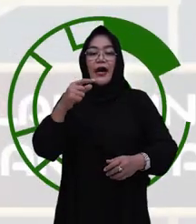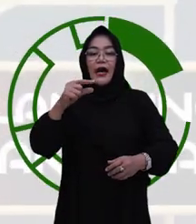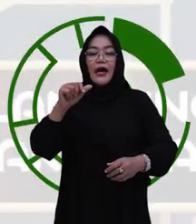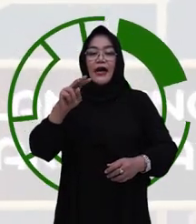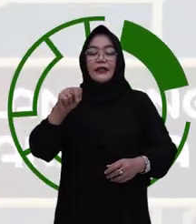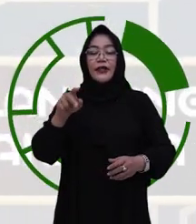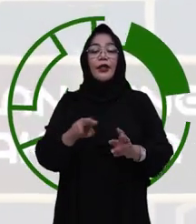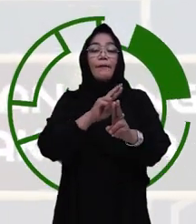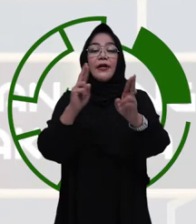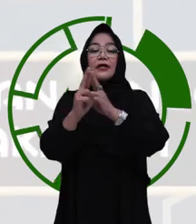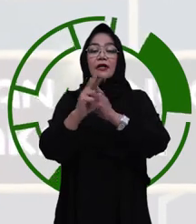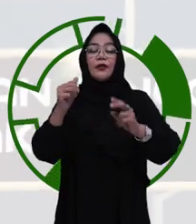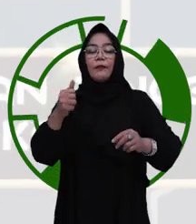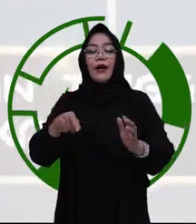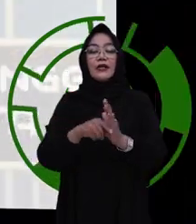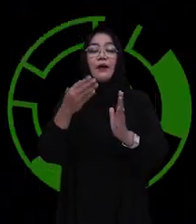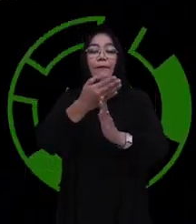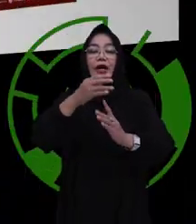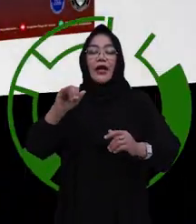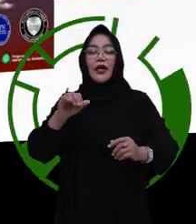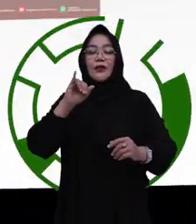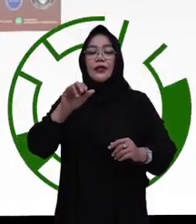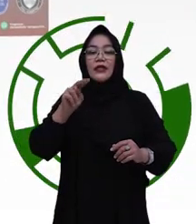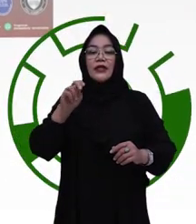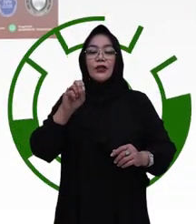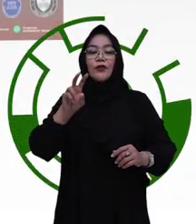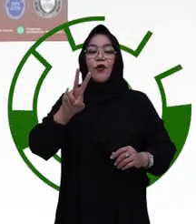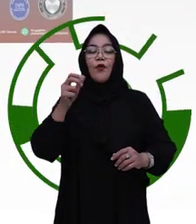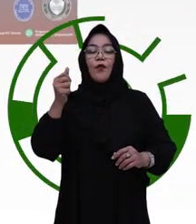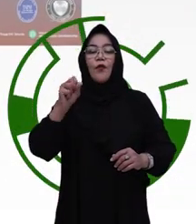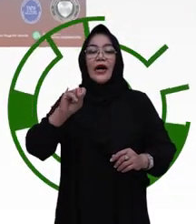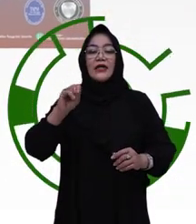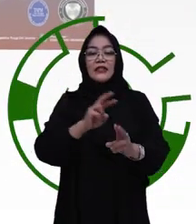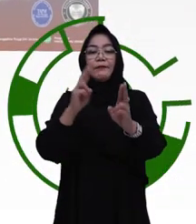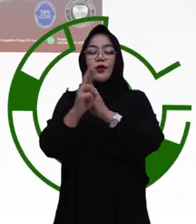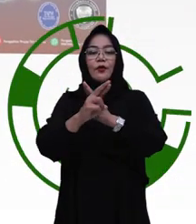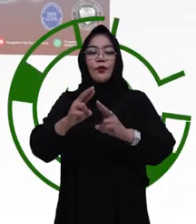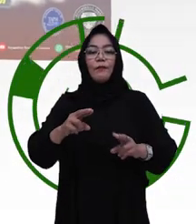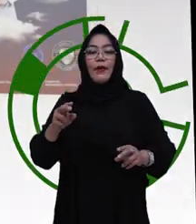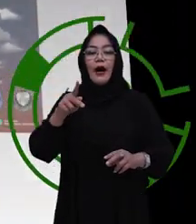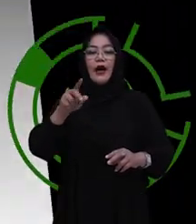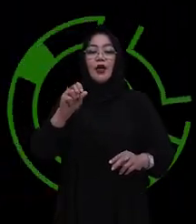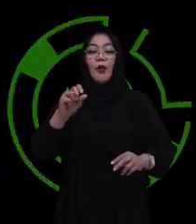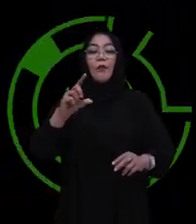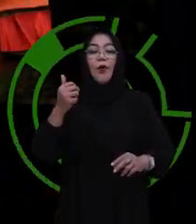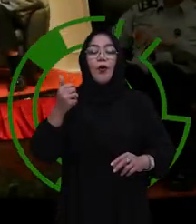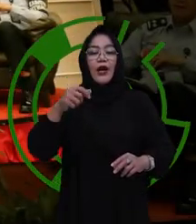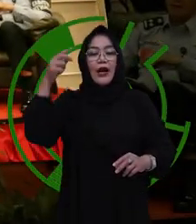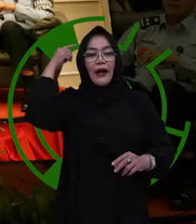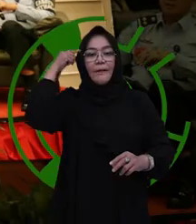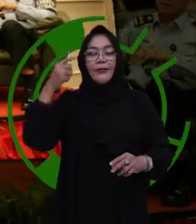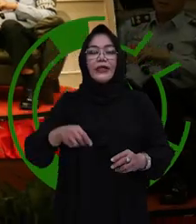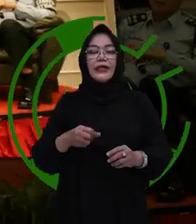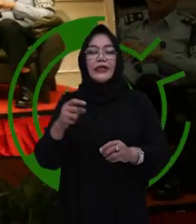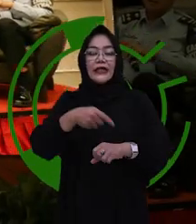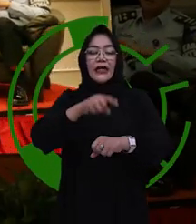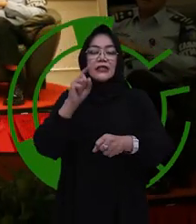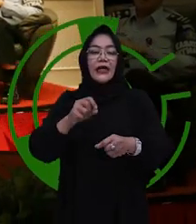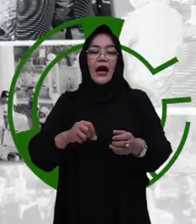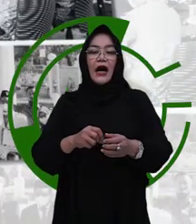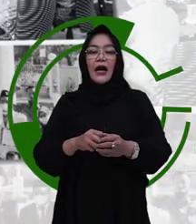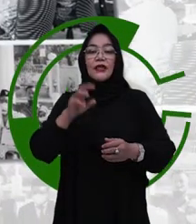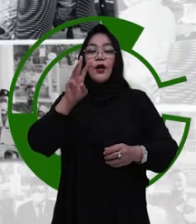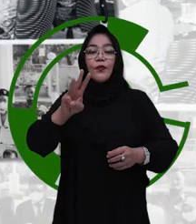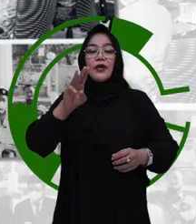pemimpin sebagai role model. Agen perubahan melakukan perubahan melalui inovasi, perubahan pola pikir dan budaya